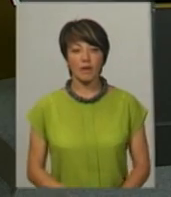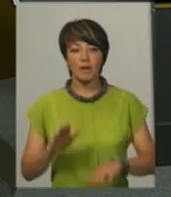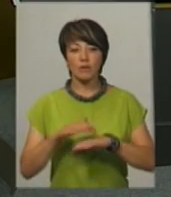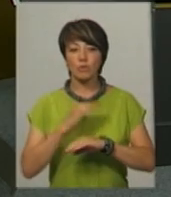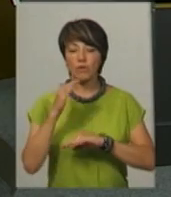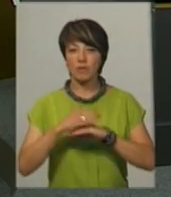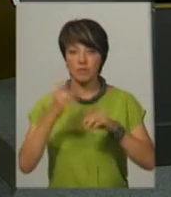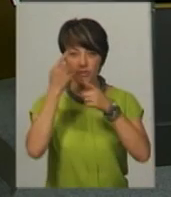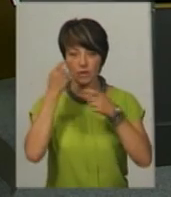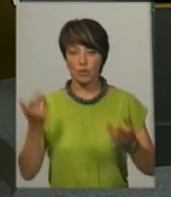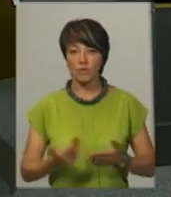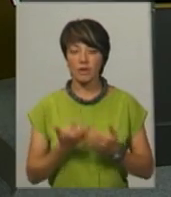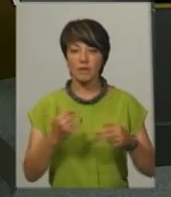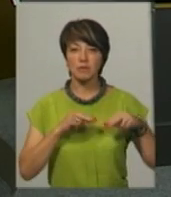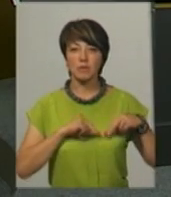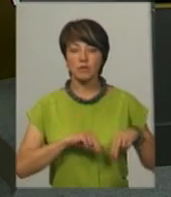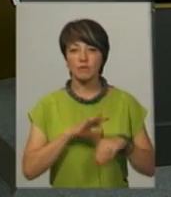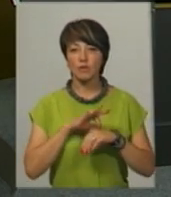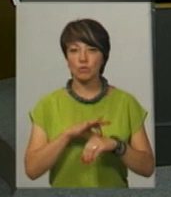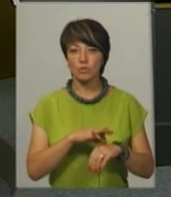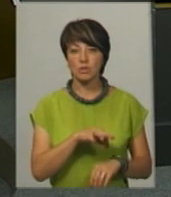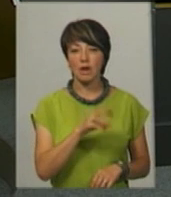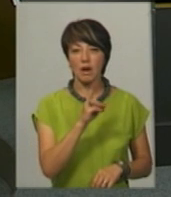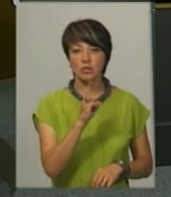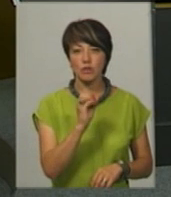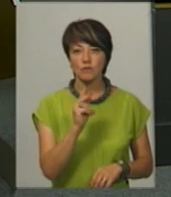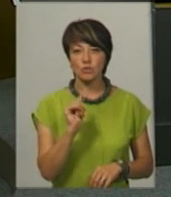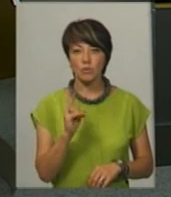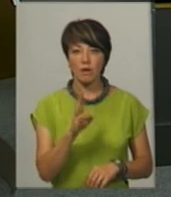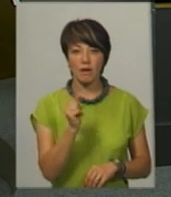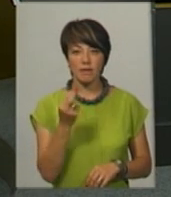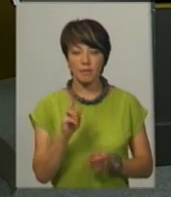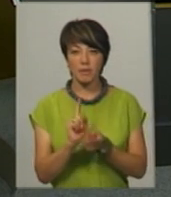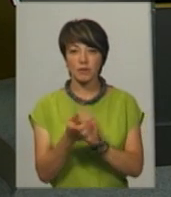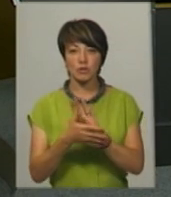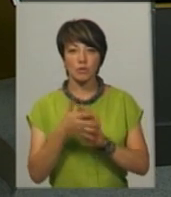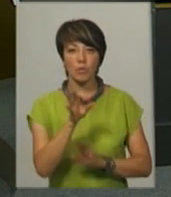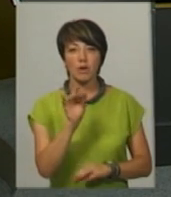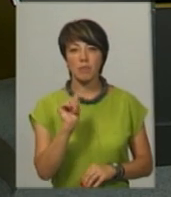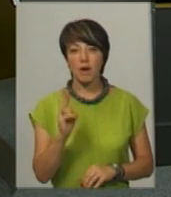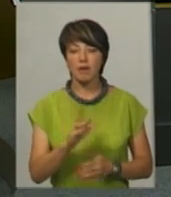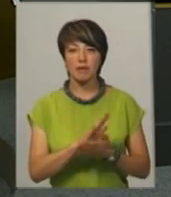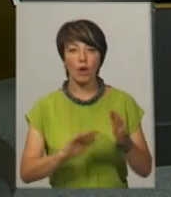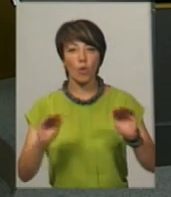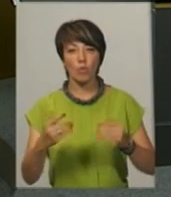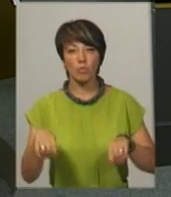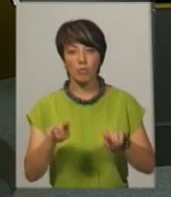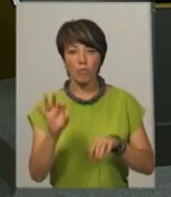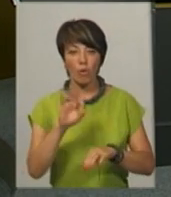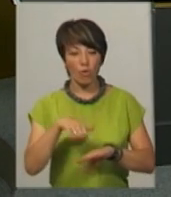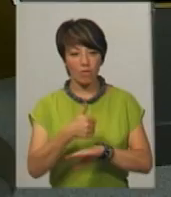Доброго вечора, в ефірі новини. У студії для вас працюють ведуча Катерина Шевчук, на жесту мову перекладає Ольга Рибак. Далі коротко про